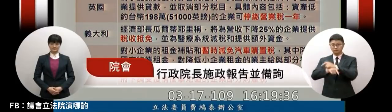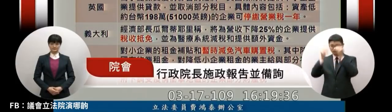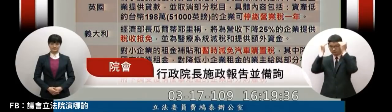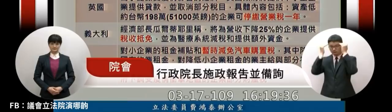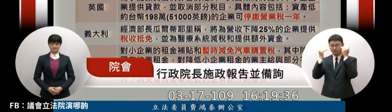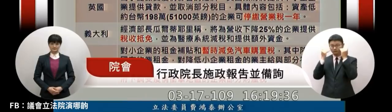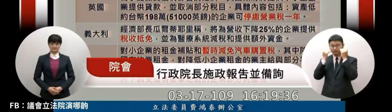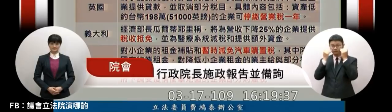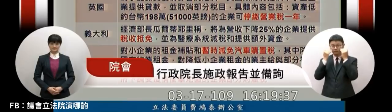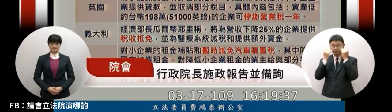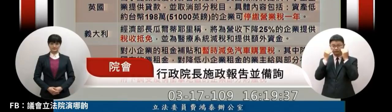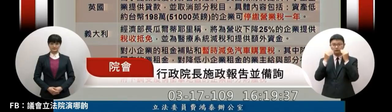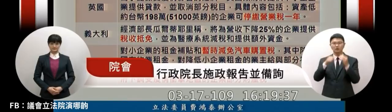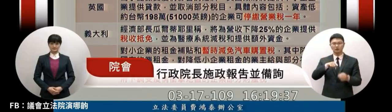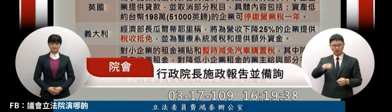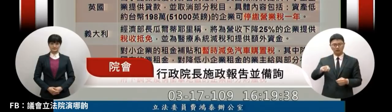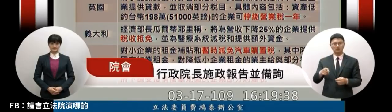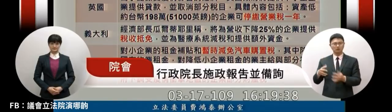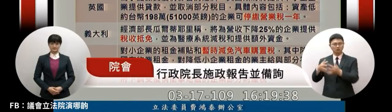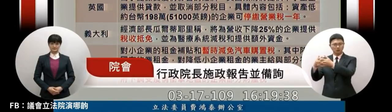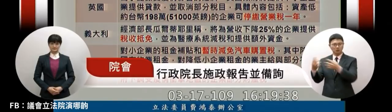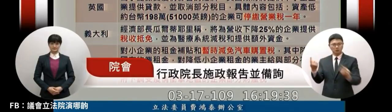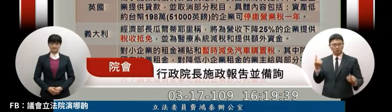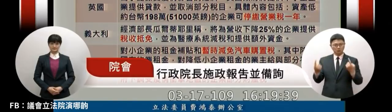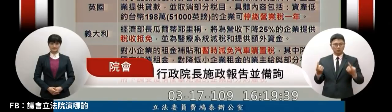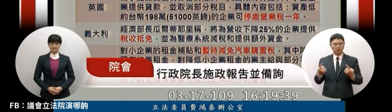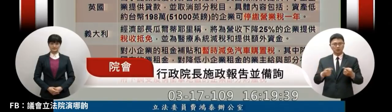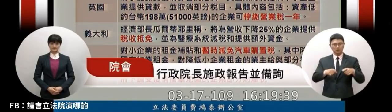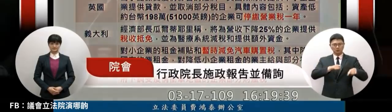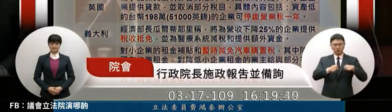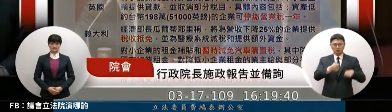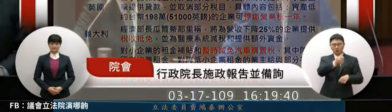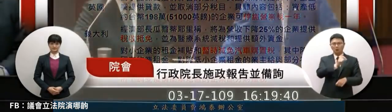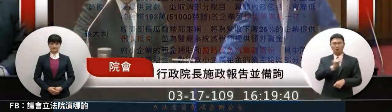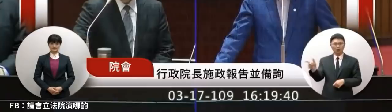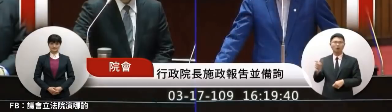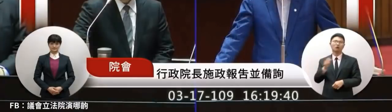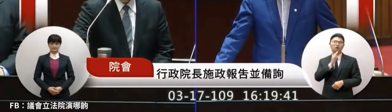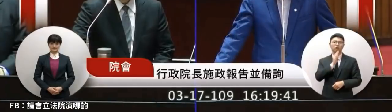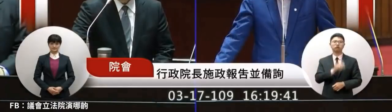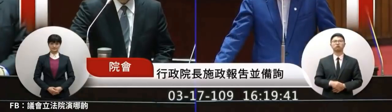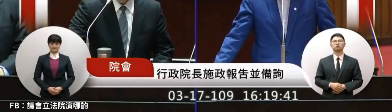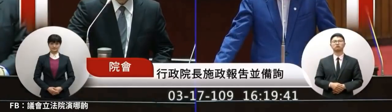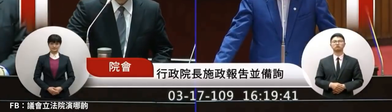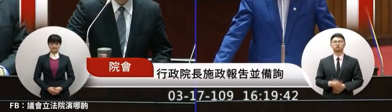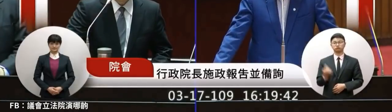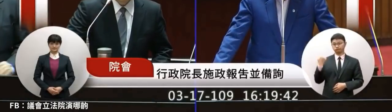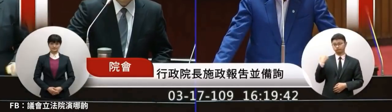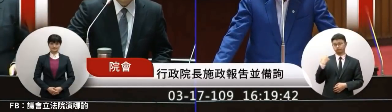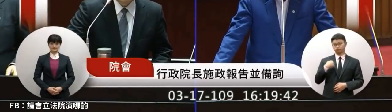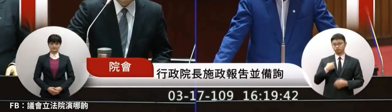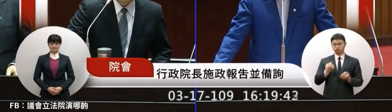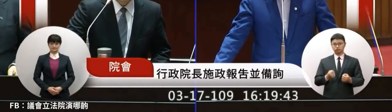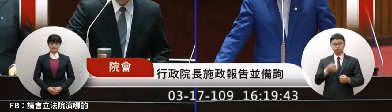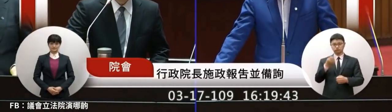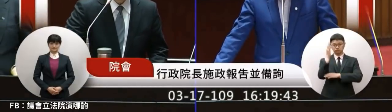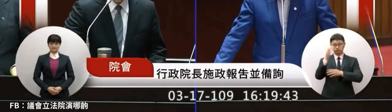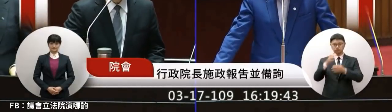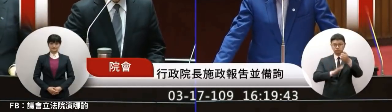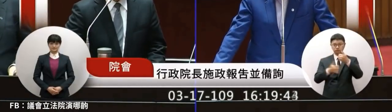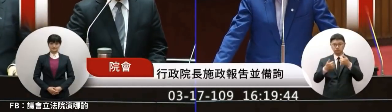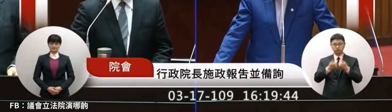都做得比美国还要积极。昨天我在财政委员